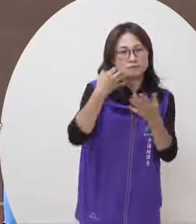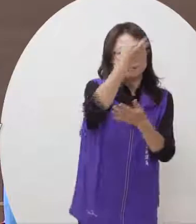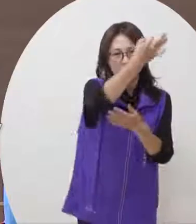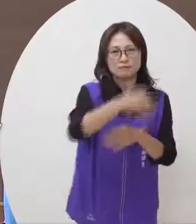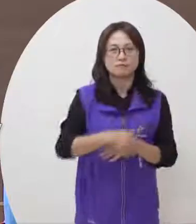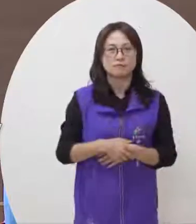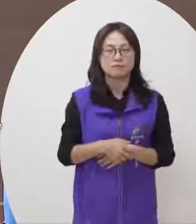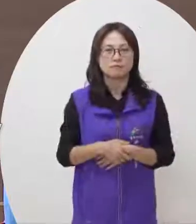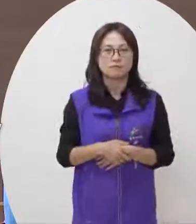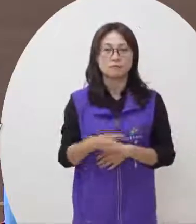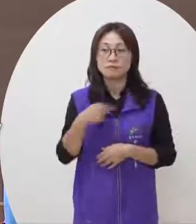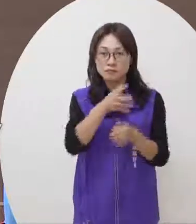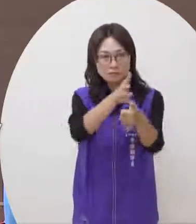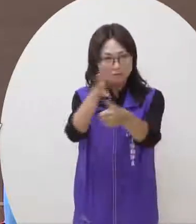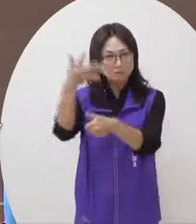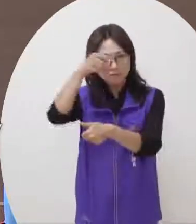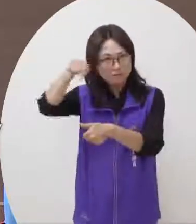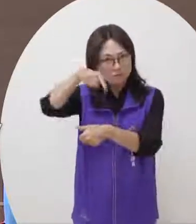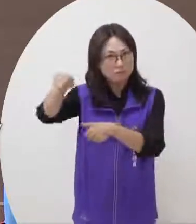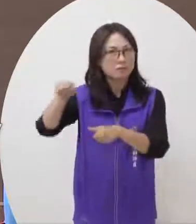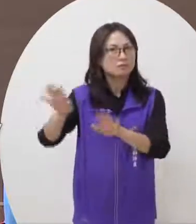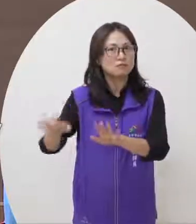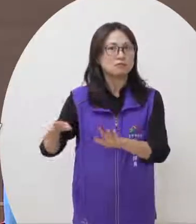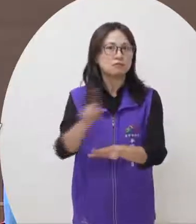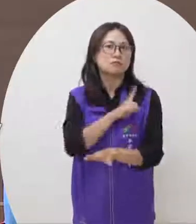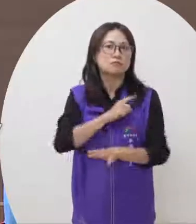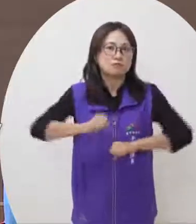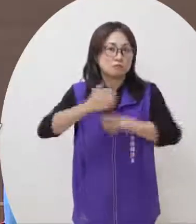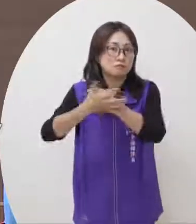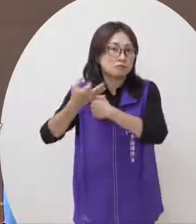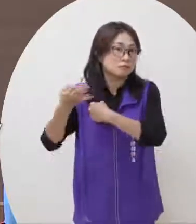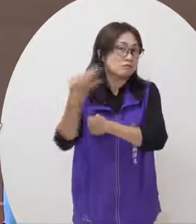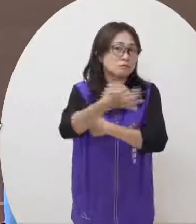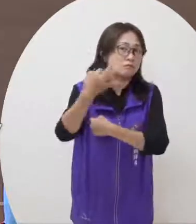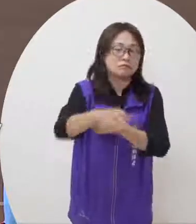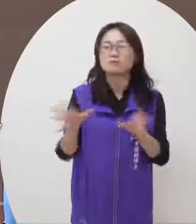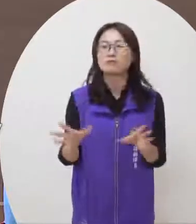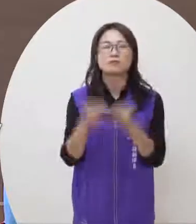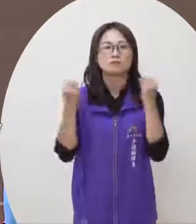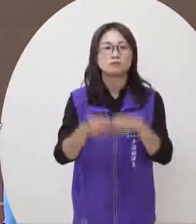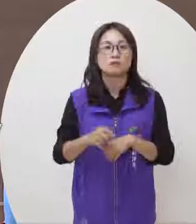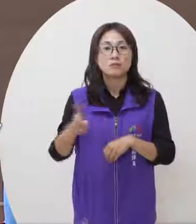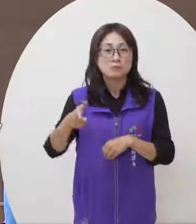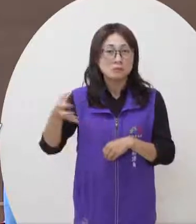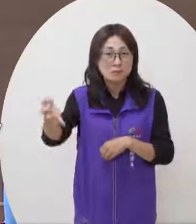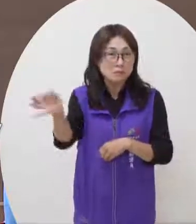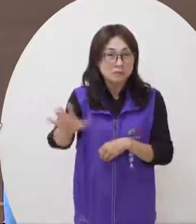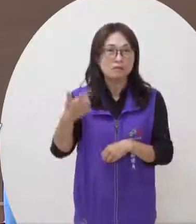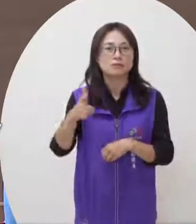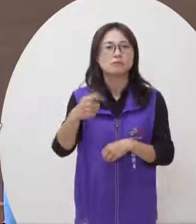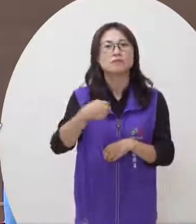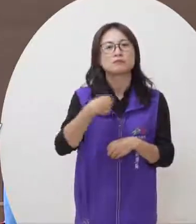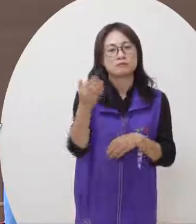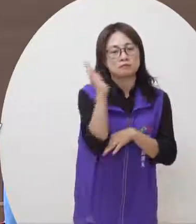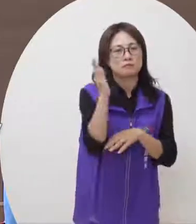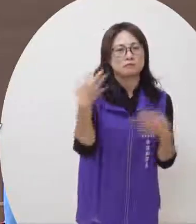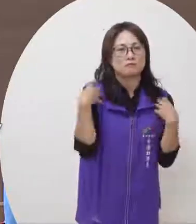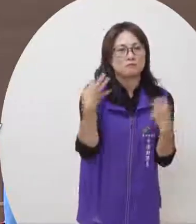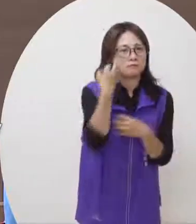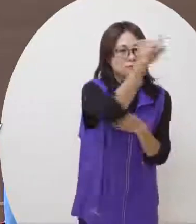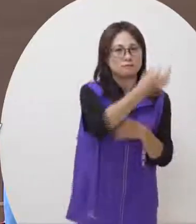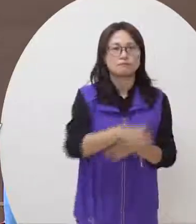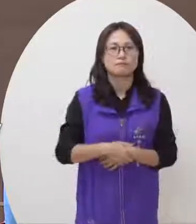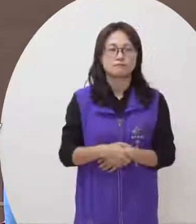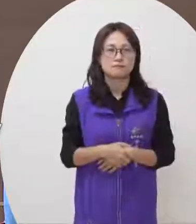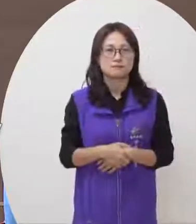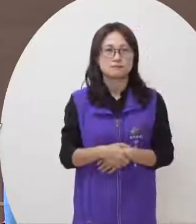老人大部分他都说他不用交钱，他健保不用交钱，不是他不用交钱，起建户会好退一缴，被预算退一缴。